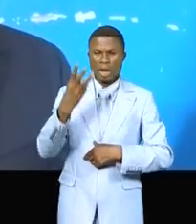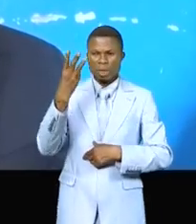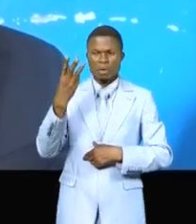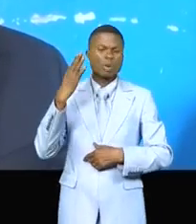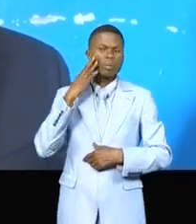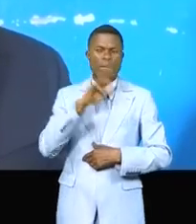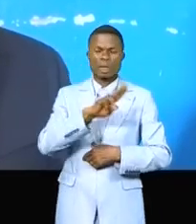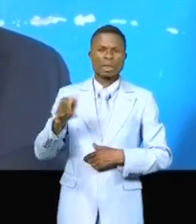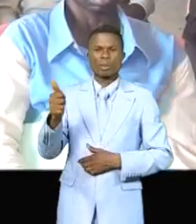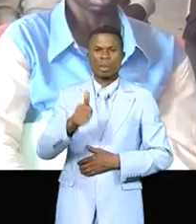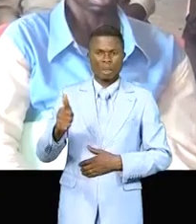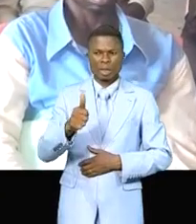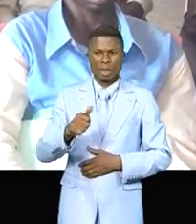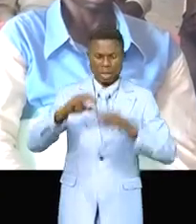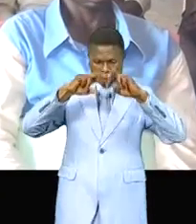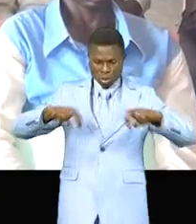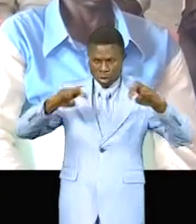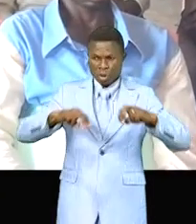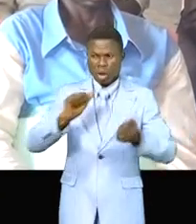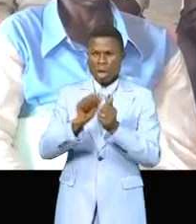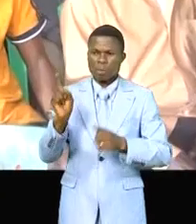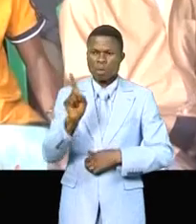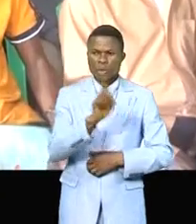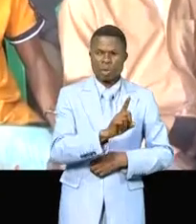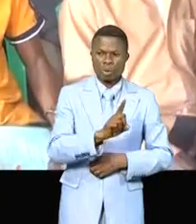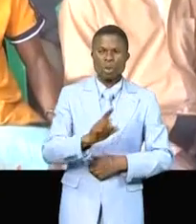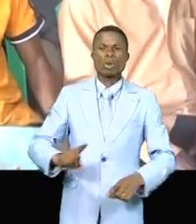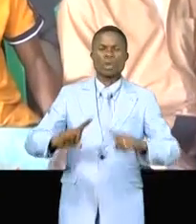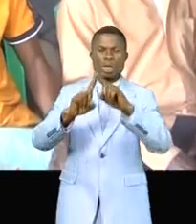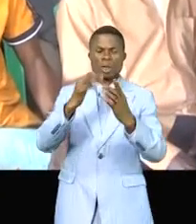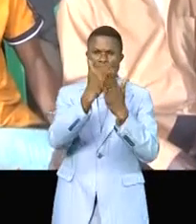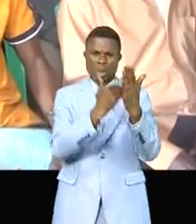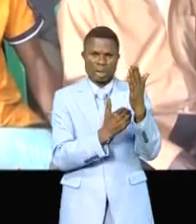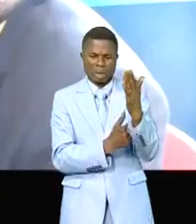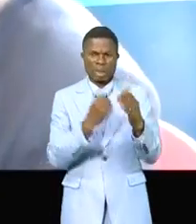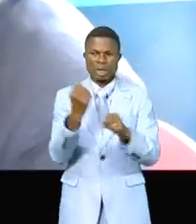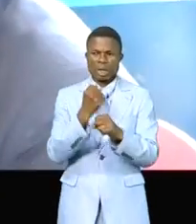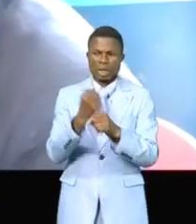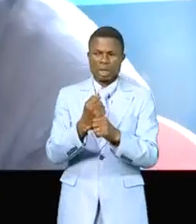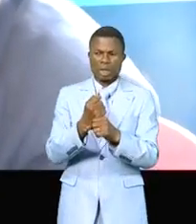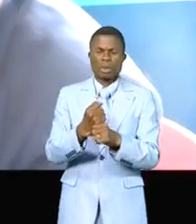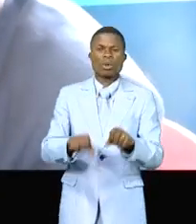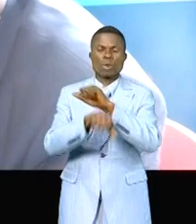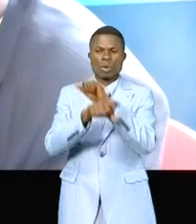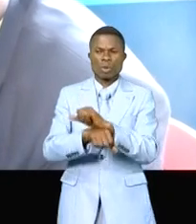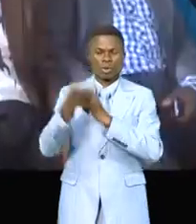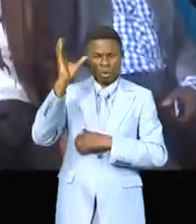3 mai 2021 l'examen au cas par cas des contentieux enregistrés dans l'exercice du pouvoir traditionnel au sein de certains